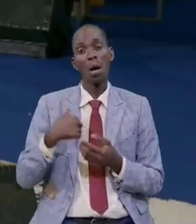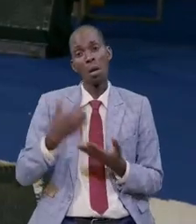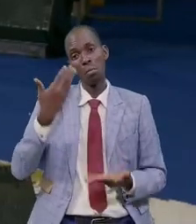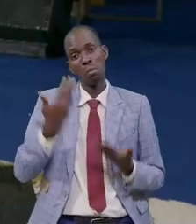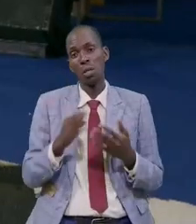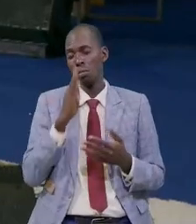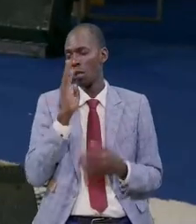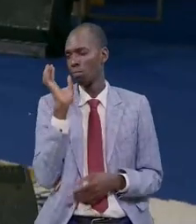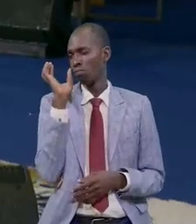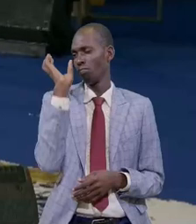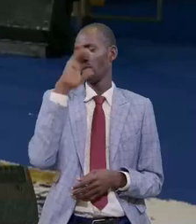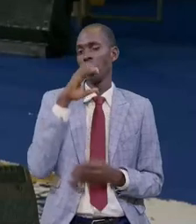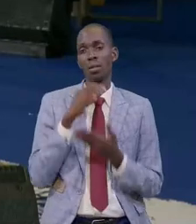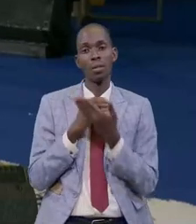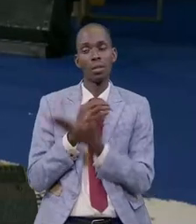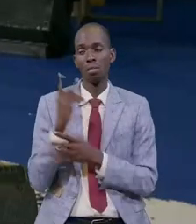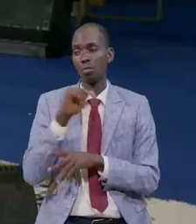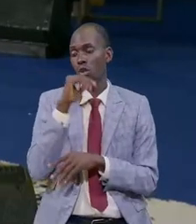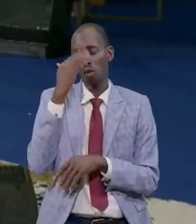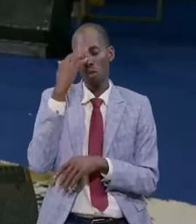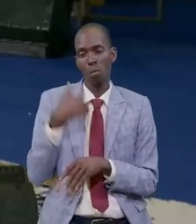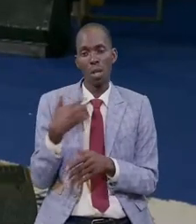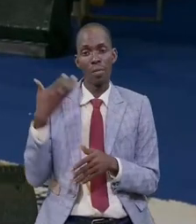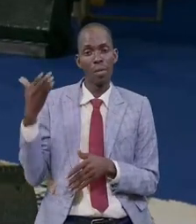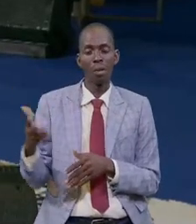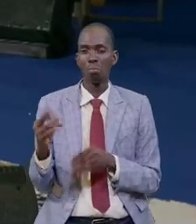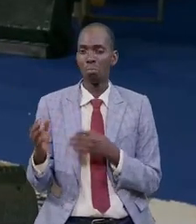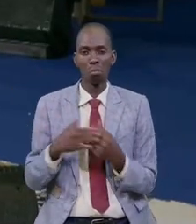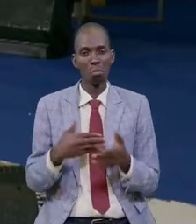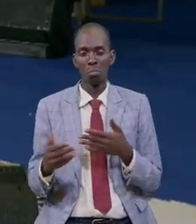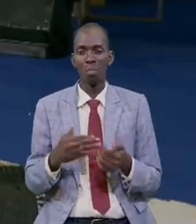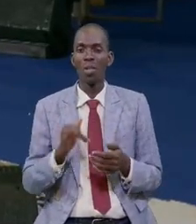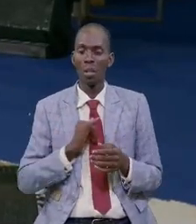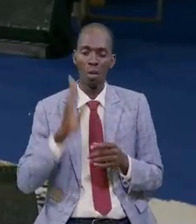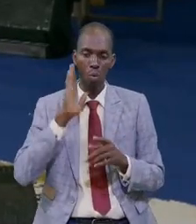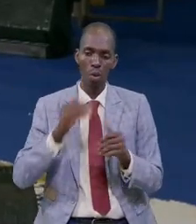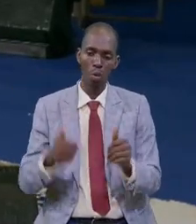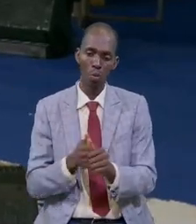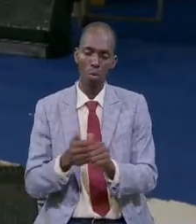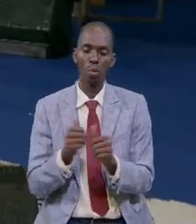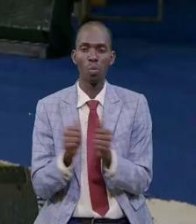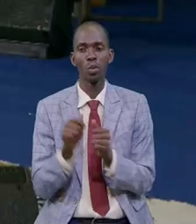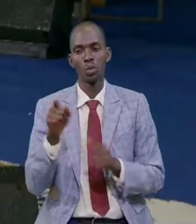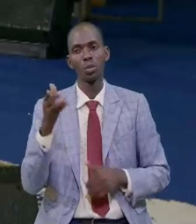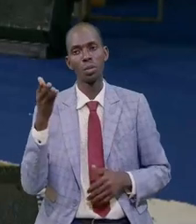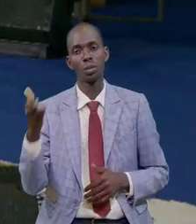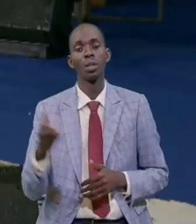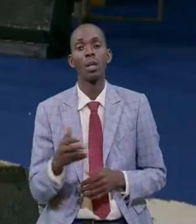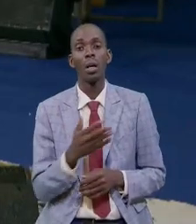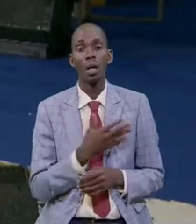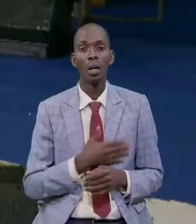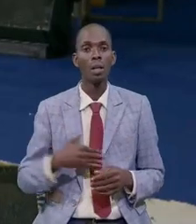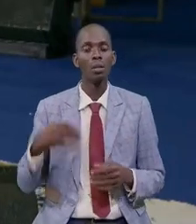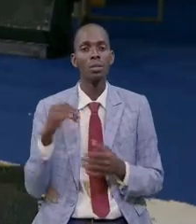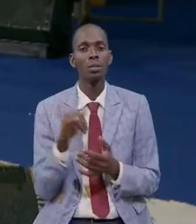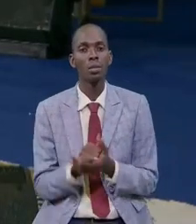les autres en Israël pas eux tous eux tous n'étaient pas droit juste ne tenaient